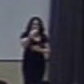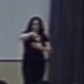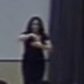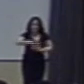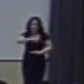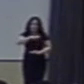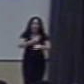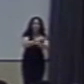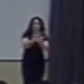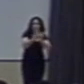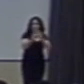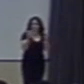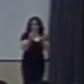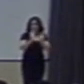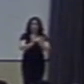la tendència,